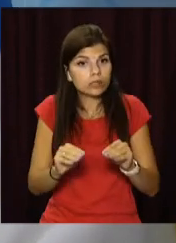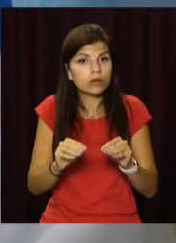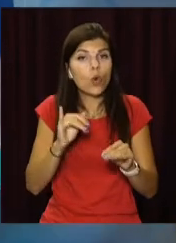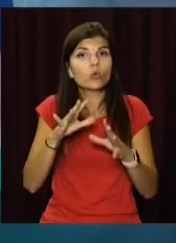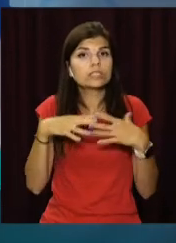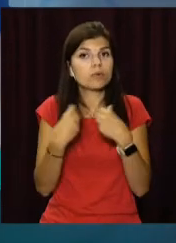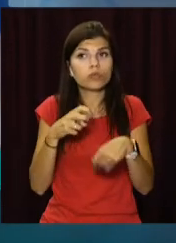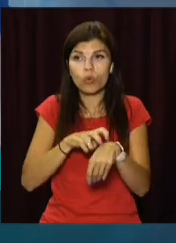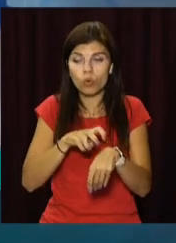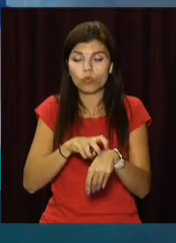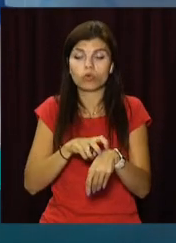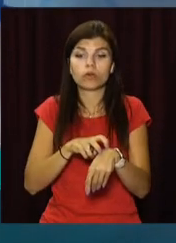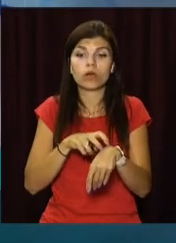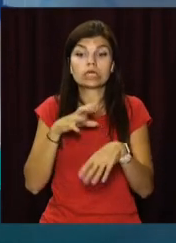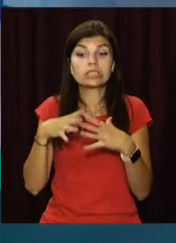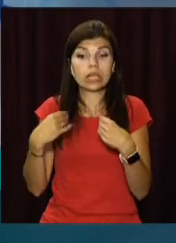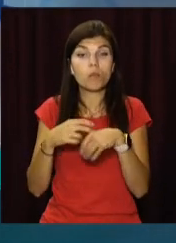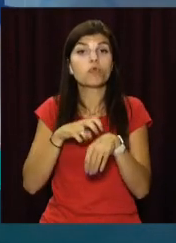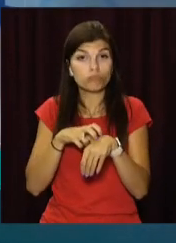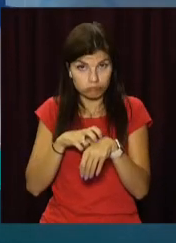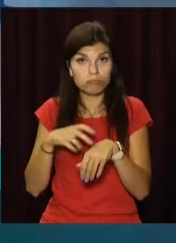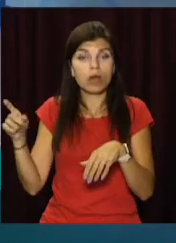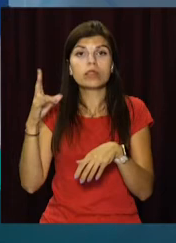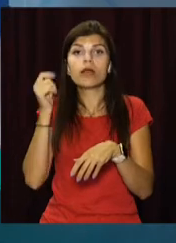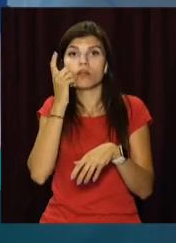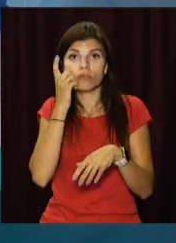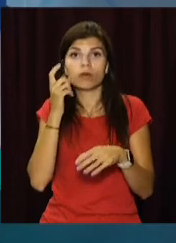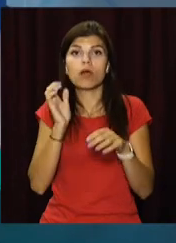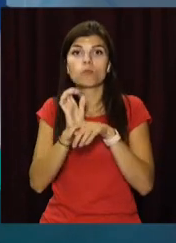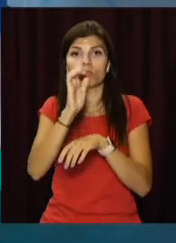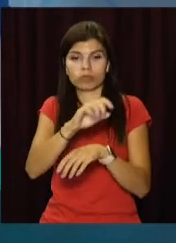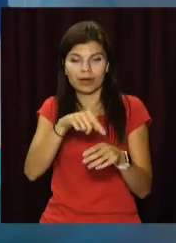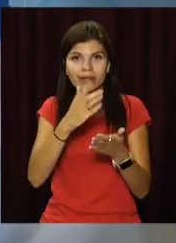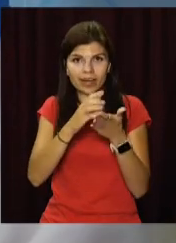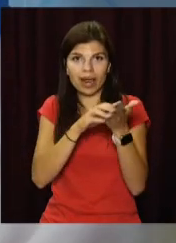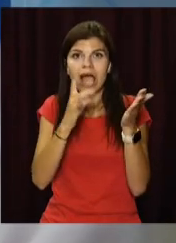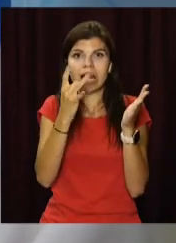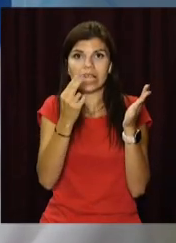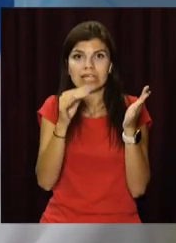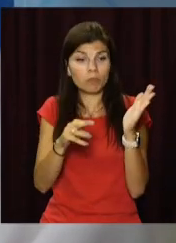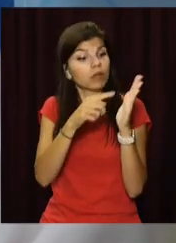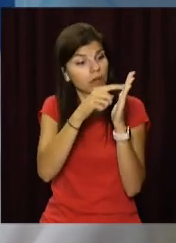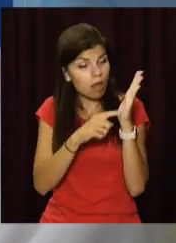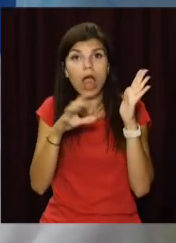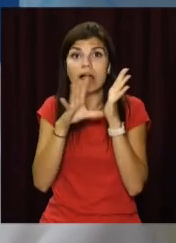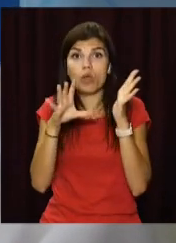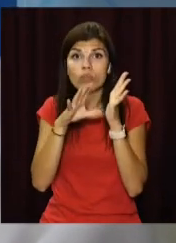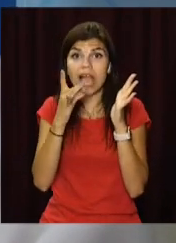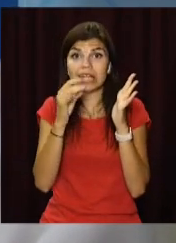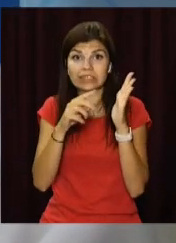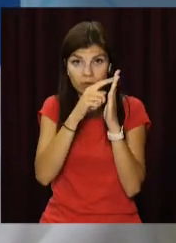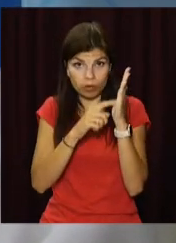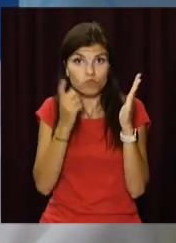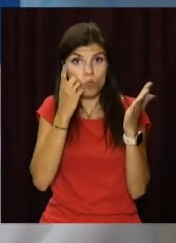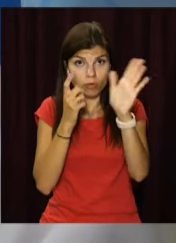сімейного доктора. От сімейний доктор присилає на телефон рецепти, і приходя в аптеку, ми по цим електронним рецептам